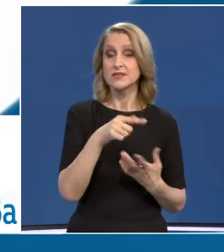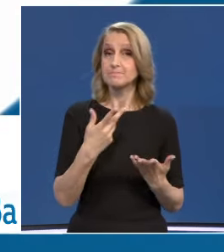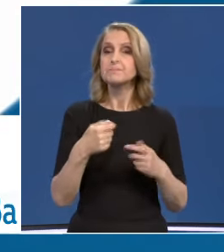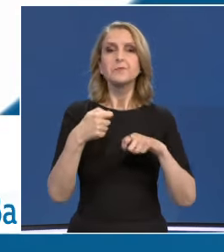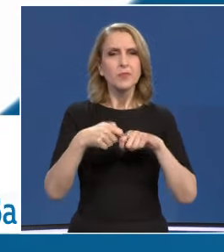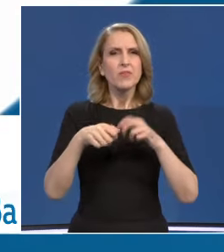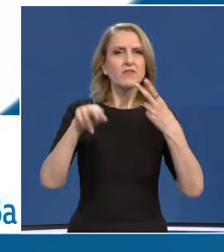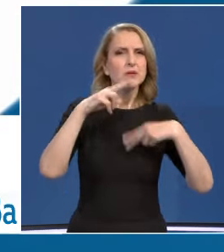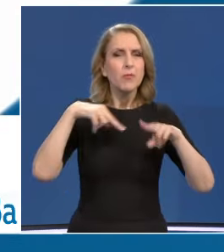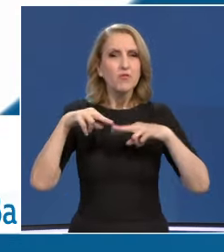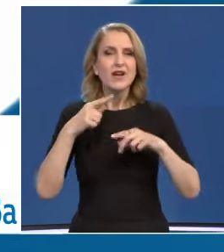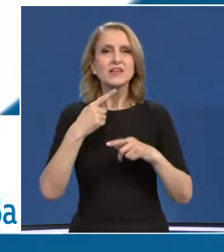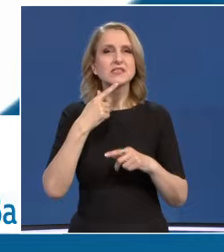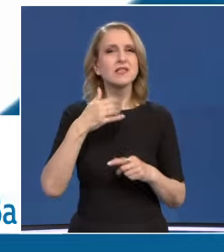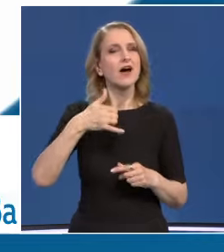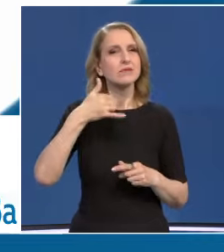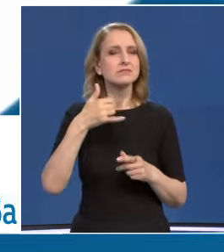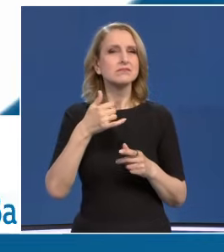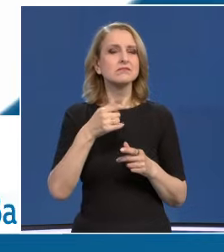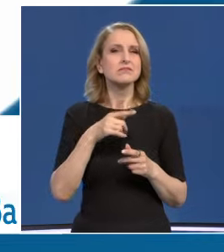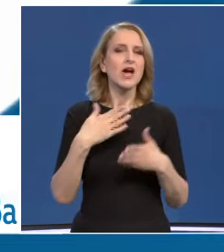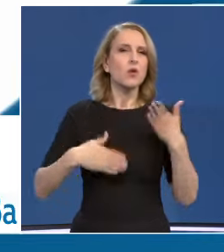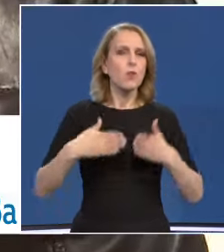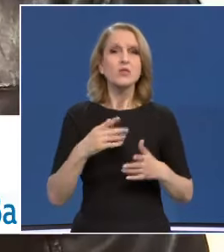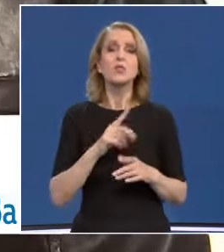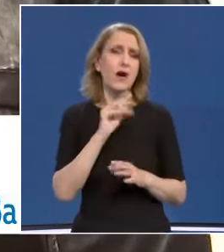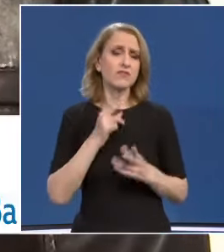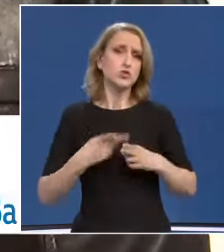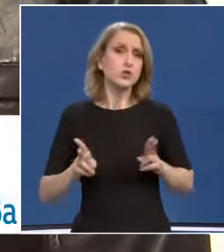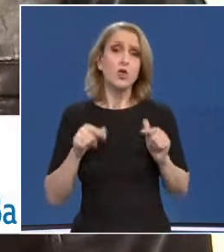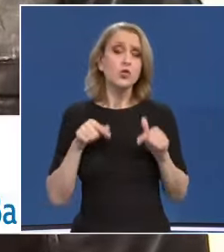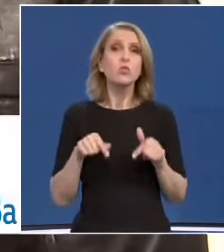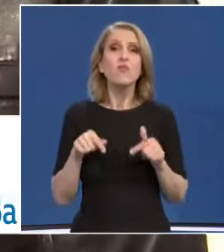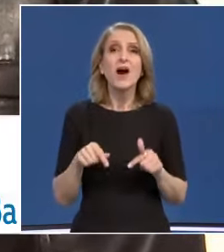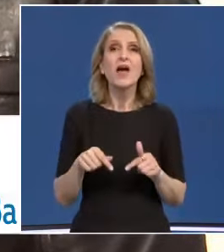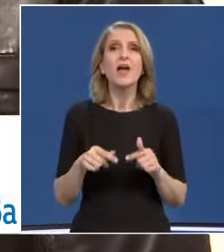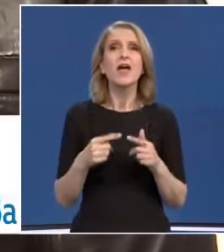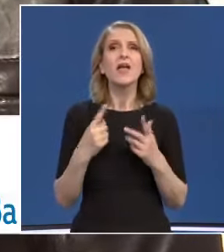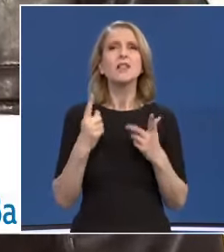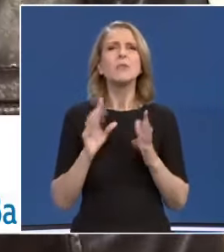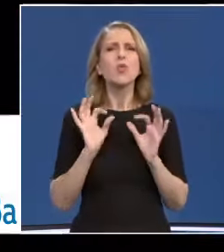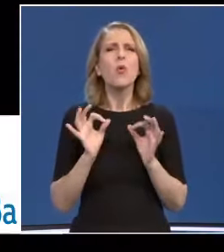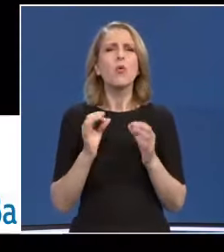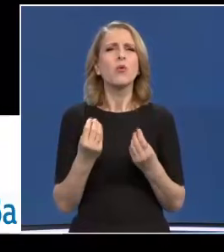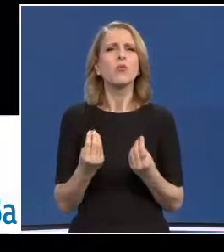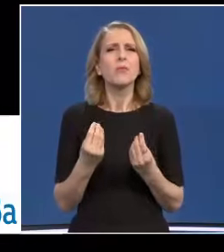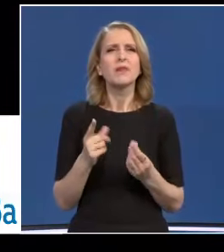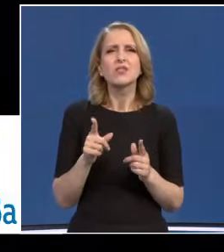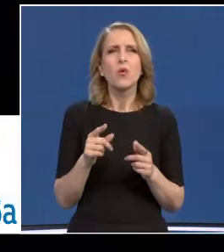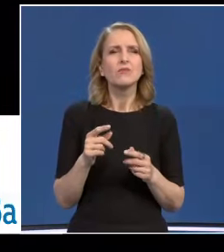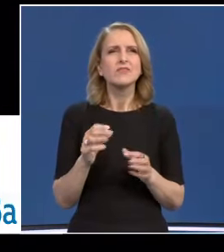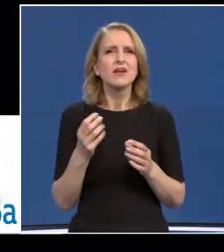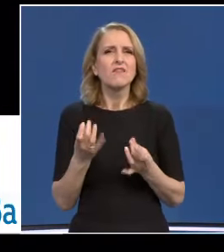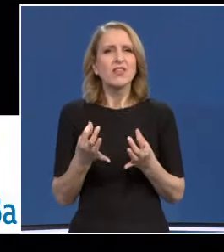за ботовете и използваната лична информация, но били чисти. Това си една много такава изпипана измама. По случая